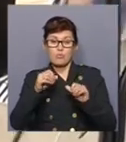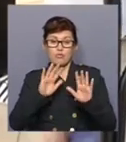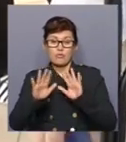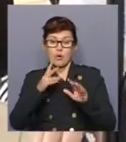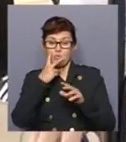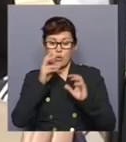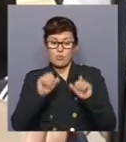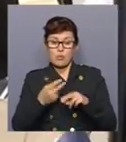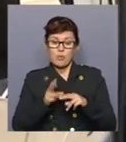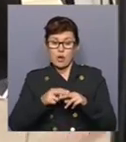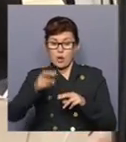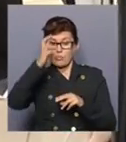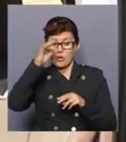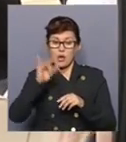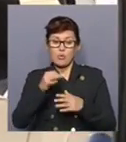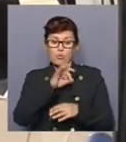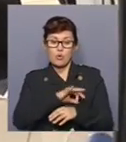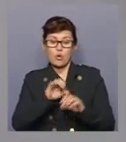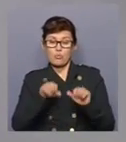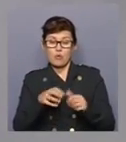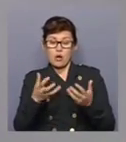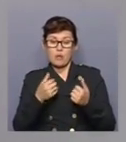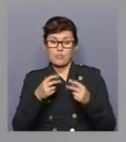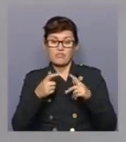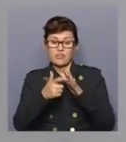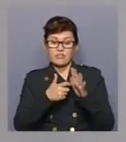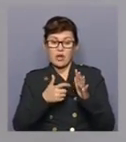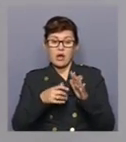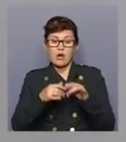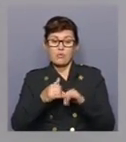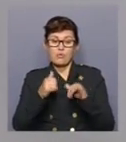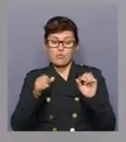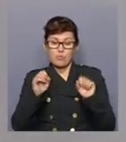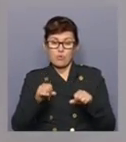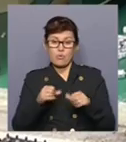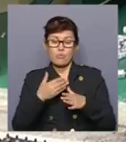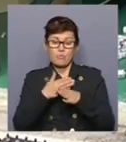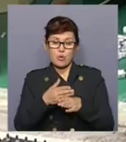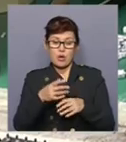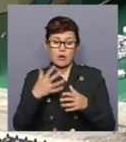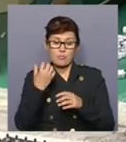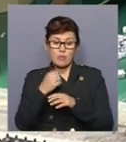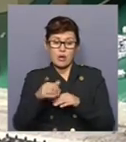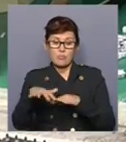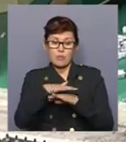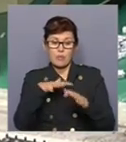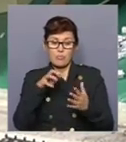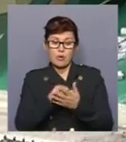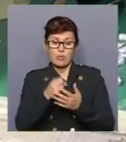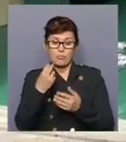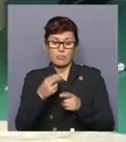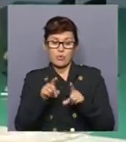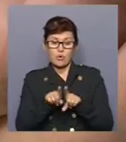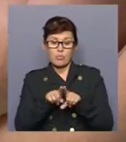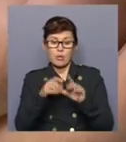Ең қызықтылары мемлекеттік қолдауға ие болады. Және инвестиция тартуға көмек берілмек. Жеңімпаздар арнайы аймақта орналасып,